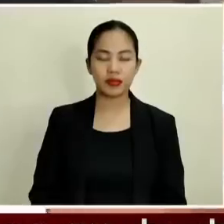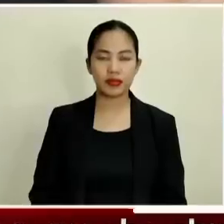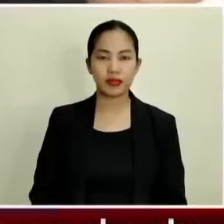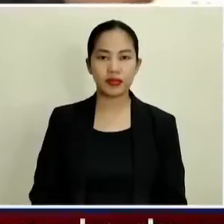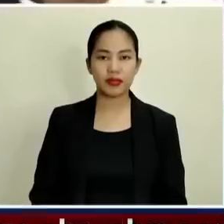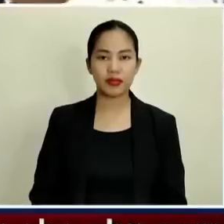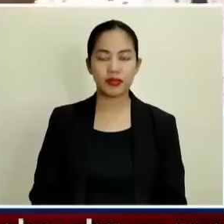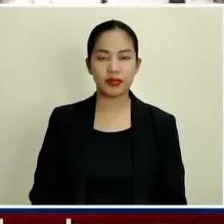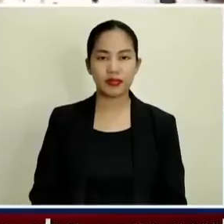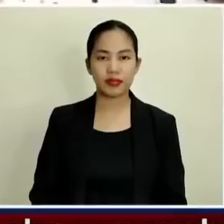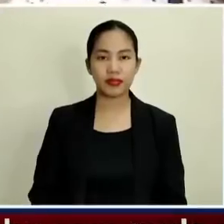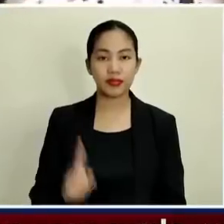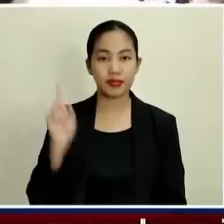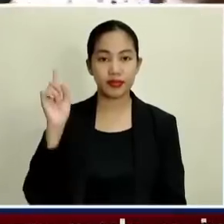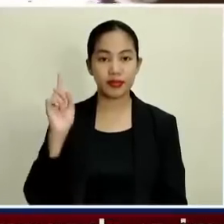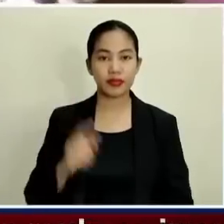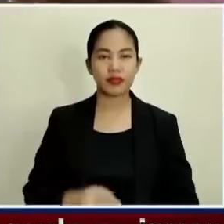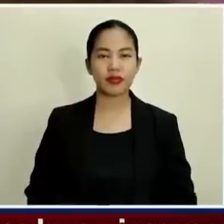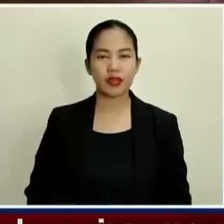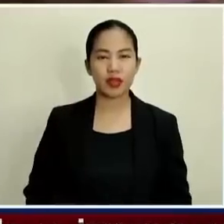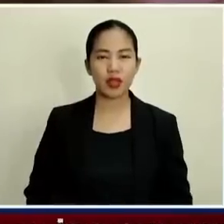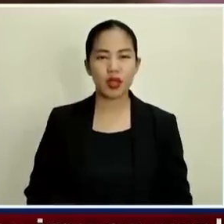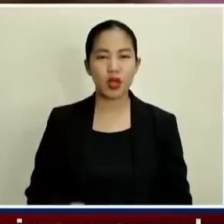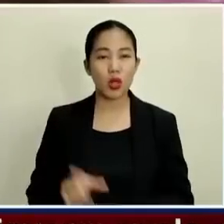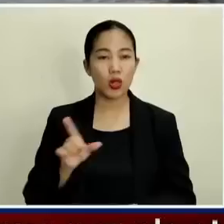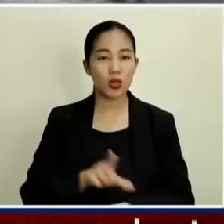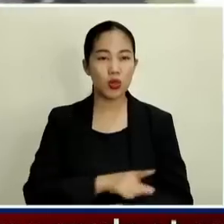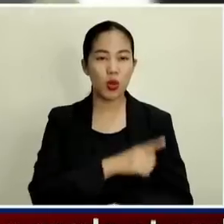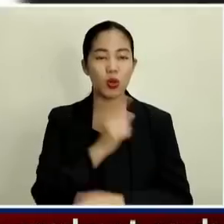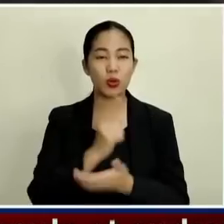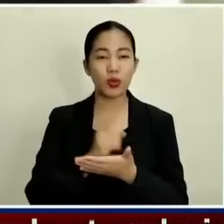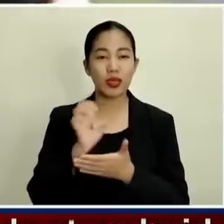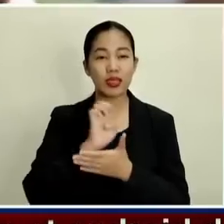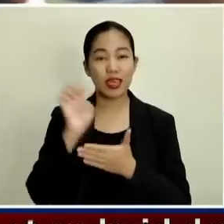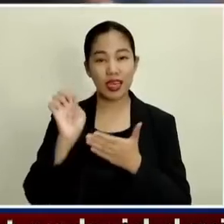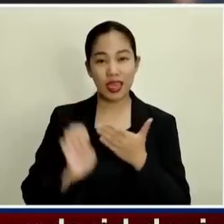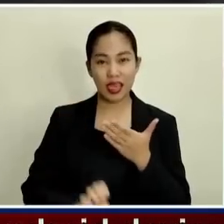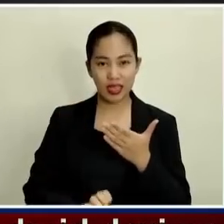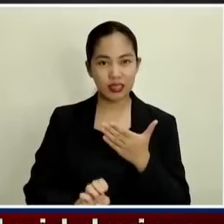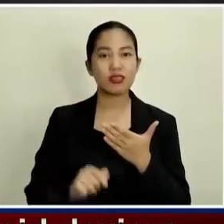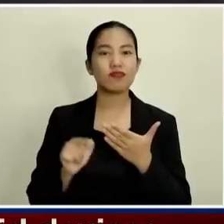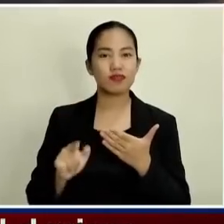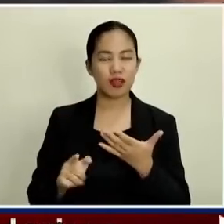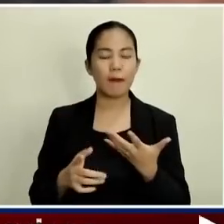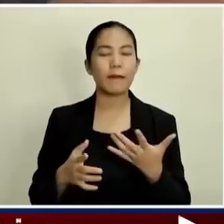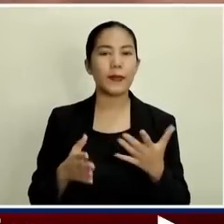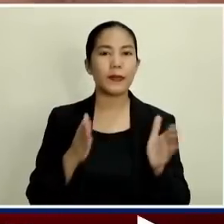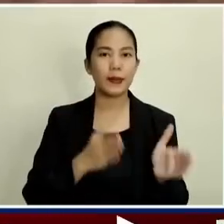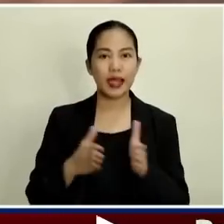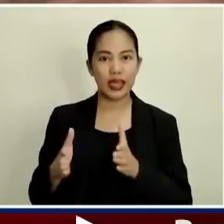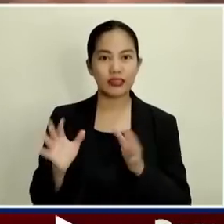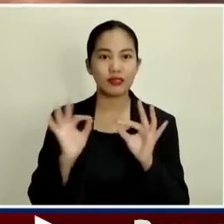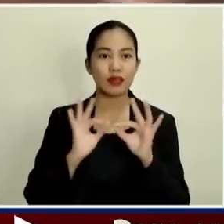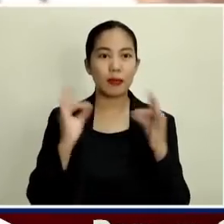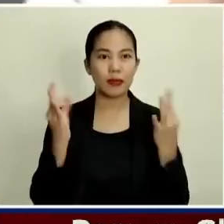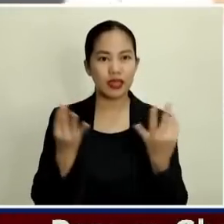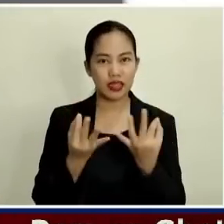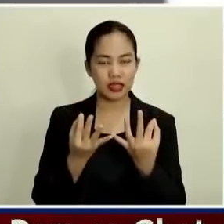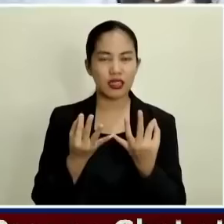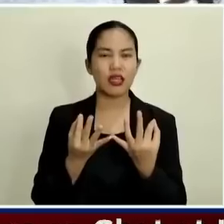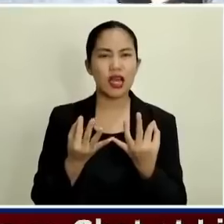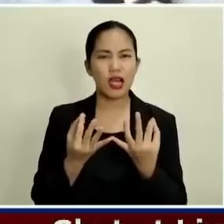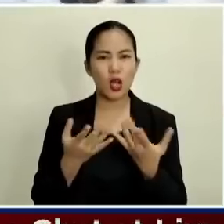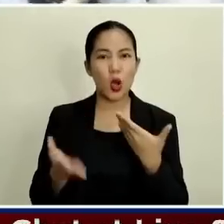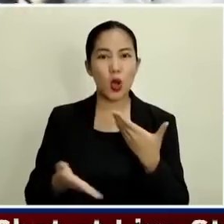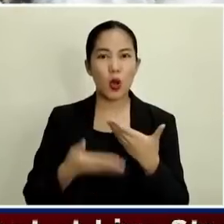Muntik nang maunsyame ang long weekend na plano ni Robin Garcia at ng kanyang pamilya. Sumungit na kasi ang panahon dahil sa bagyong